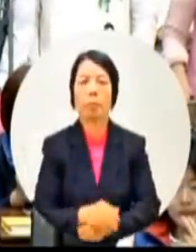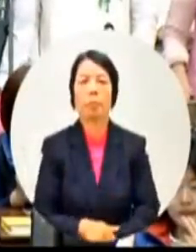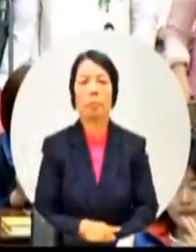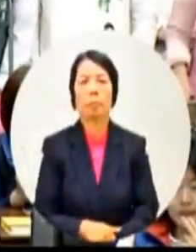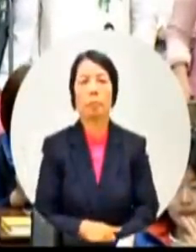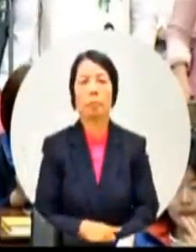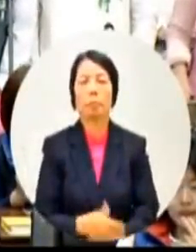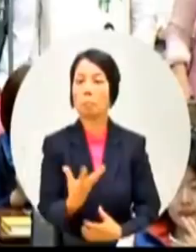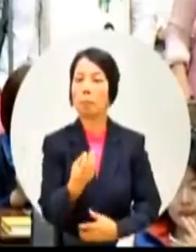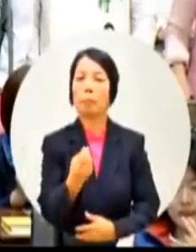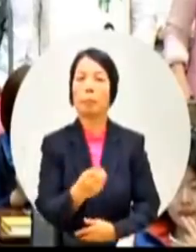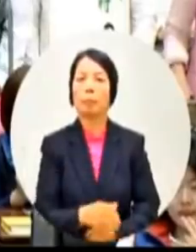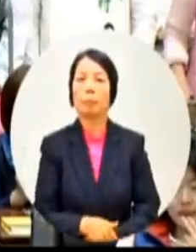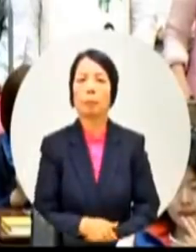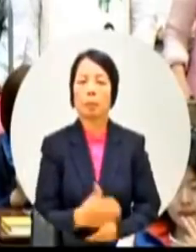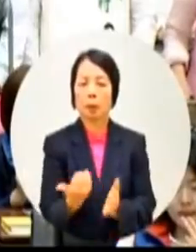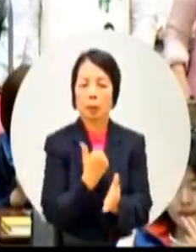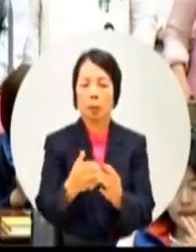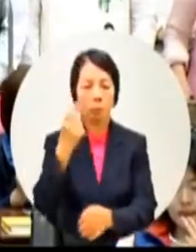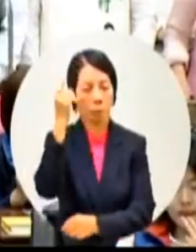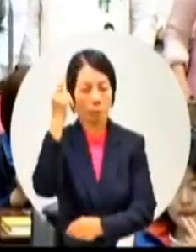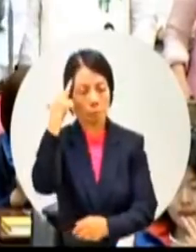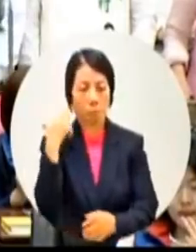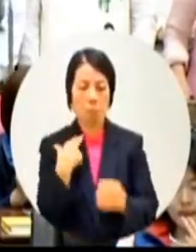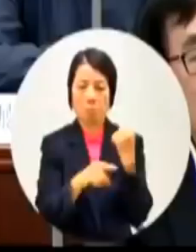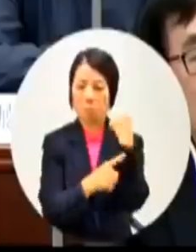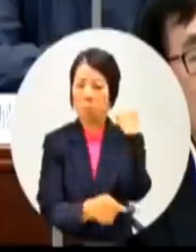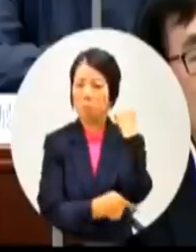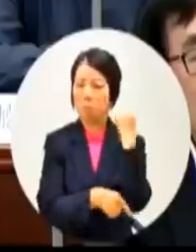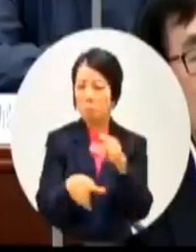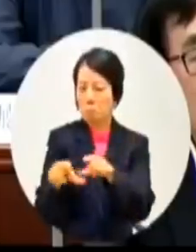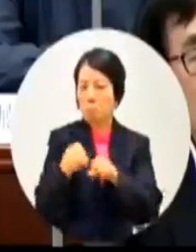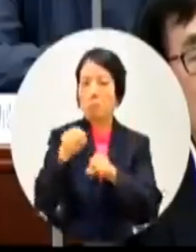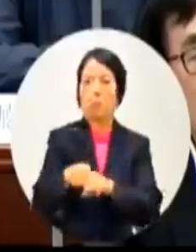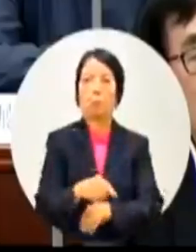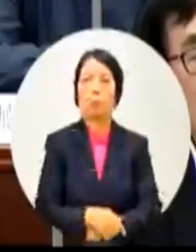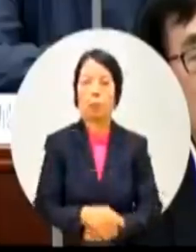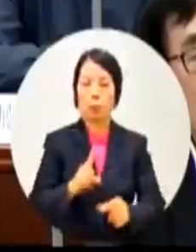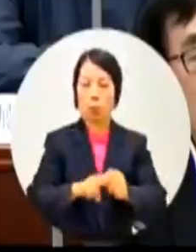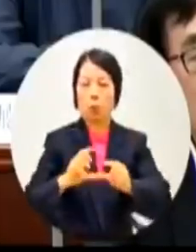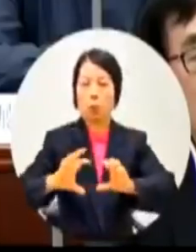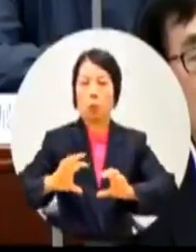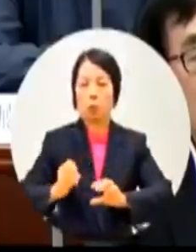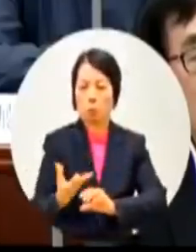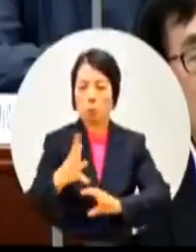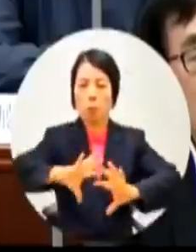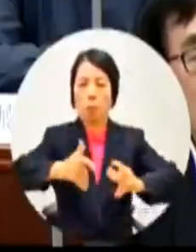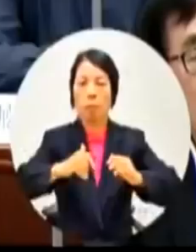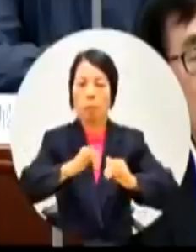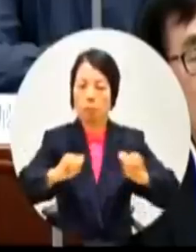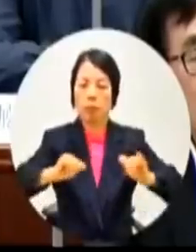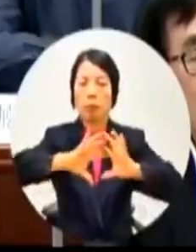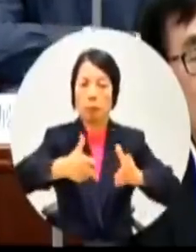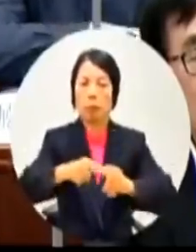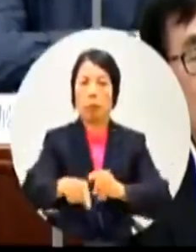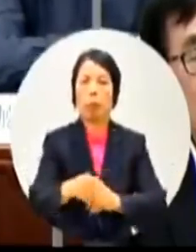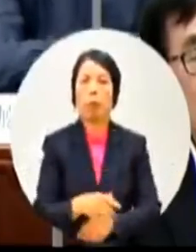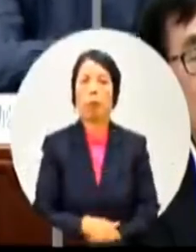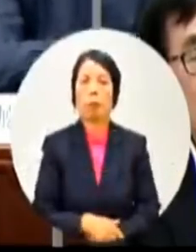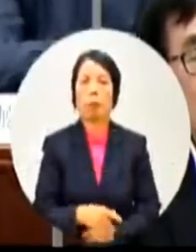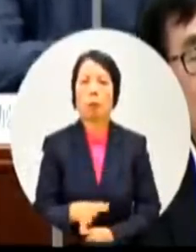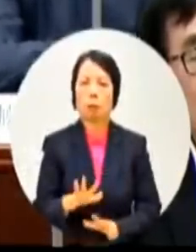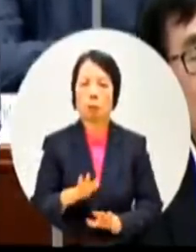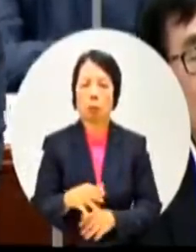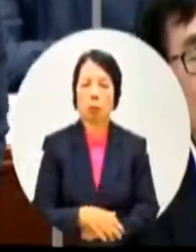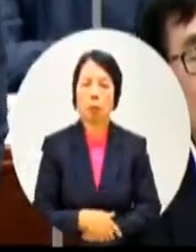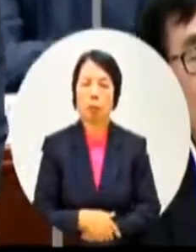宪法， 我们根据宪法，现在是中华民国，目前我们的治权台澎金马，这个非常清楚。 对啊，中华民国